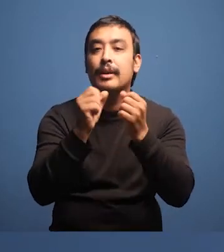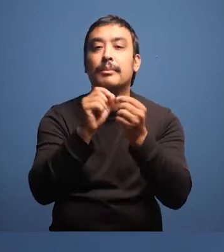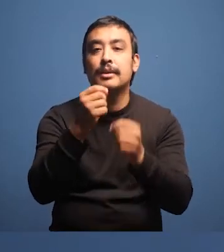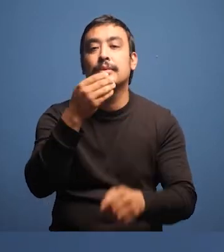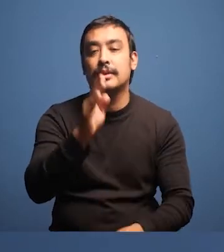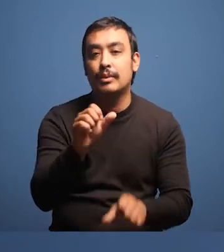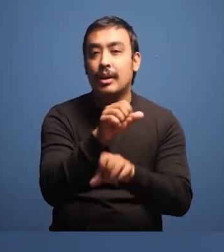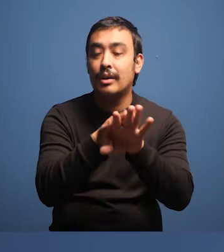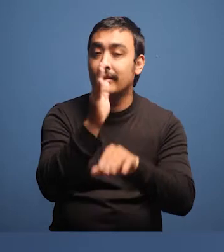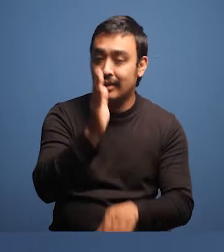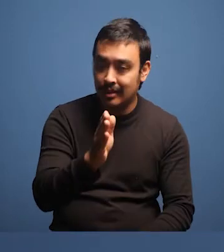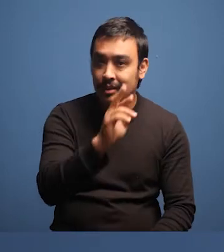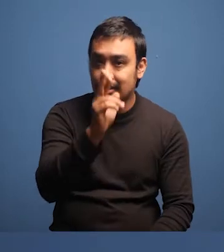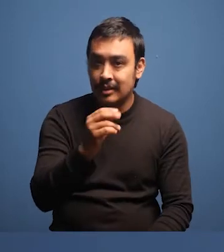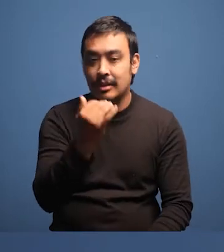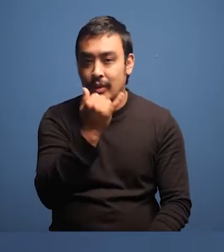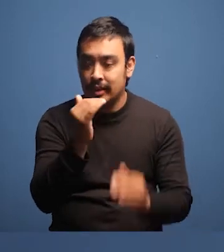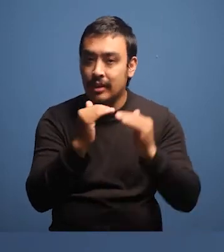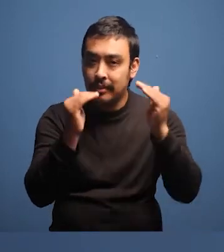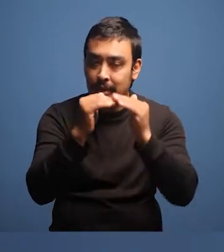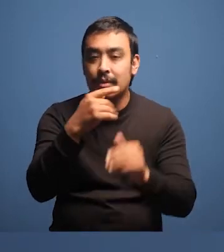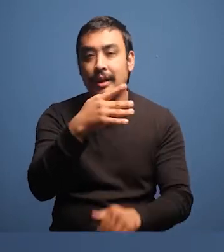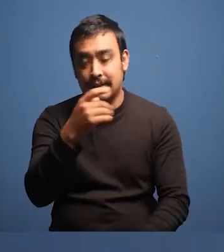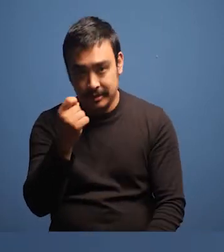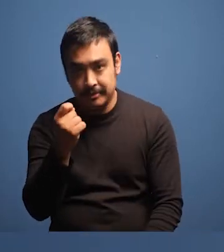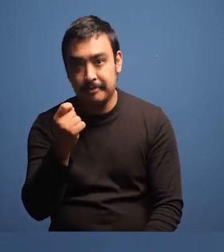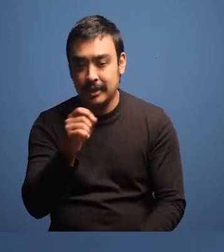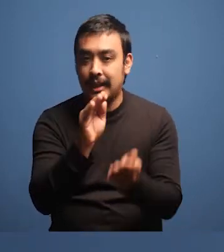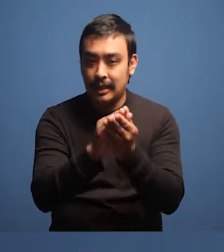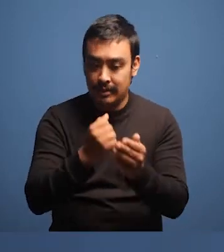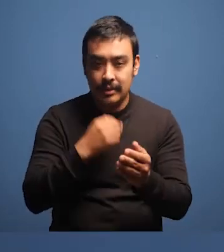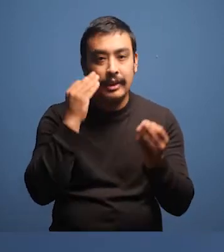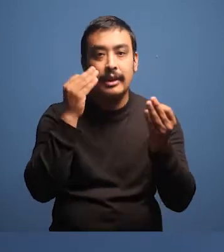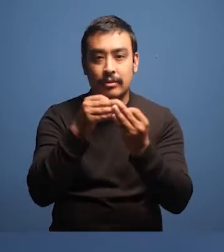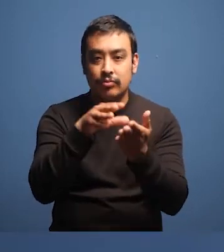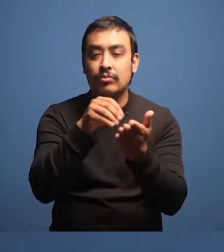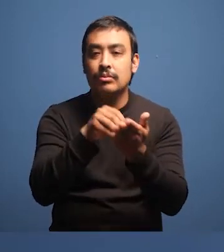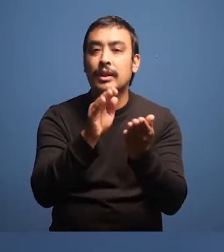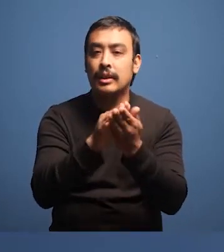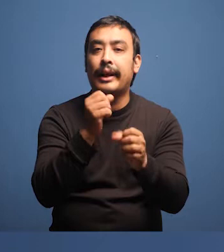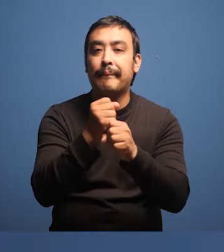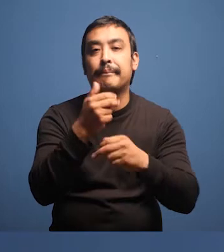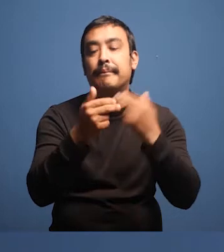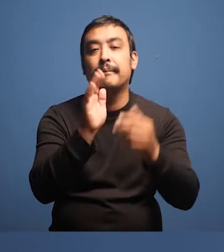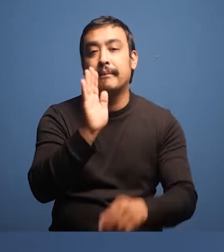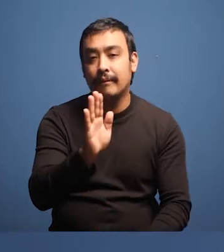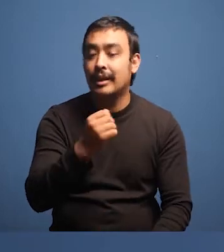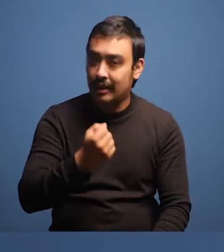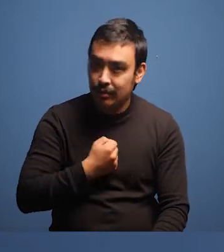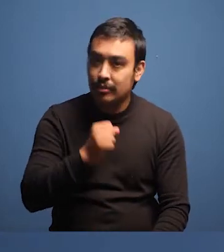हुनेछ उहाँहरूले र जेन्डर इक्वालिटीलाई चाहिँ राखेर आफ्नो ध्यान मध्यनजर राखेर चाहिँ कामहरू गर्नुहुनेछ र